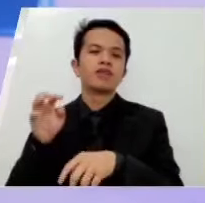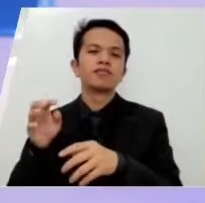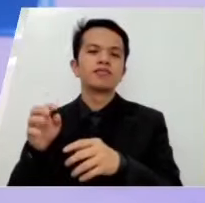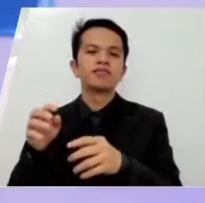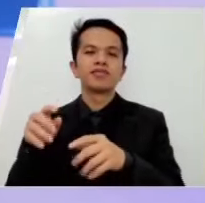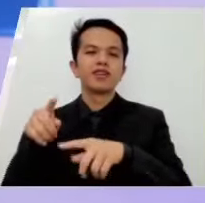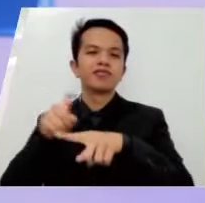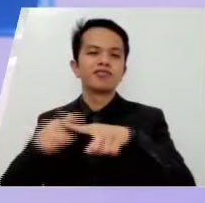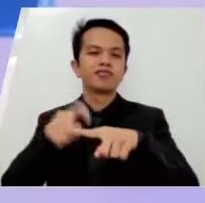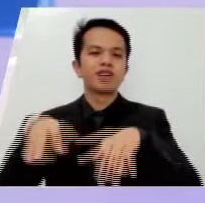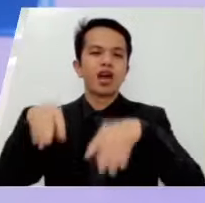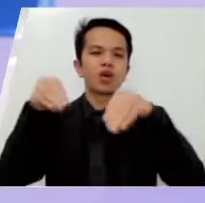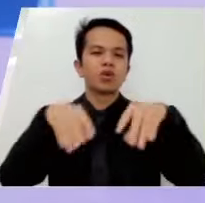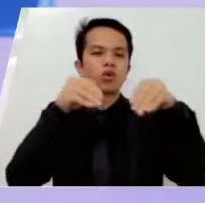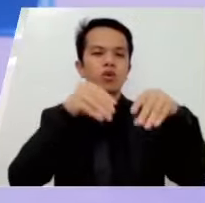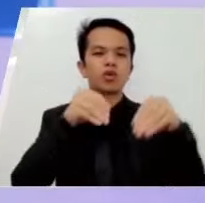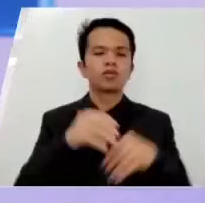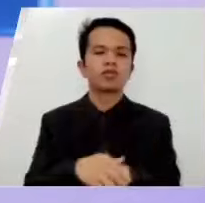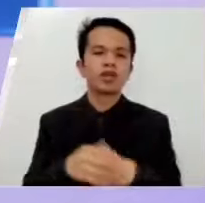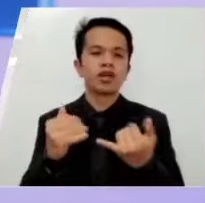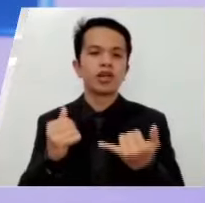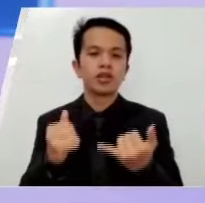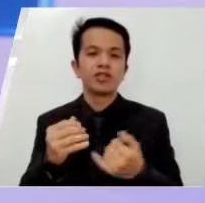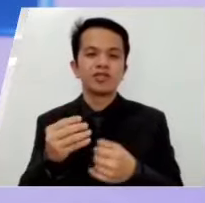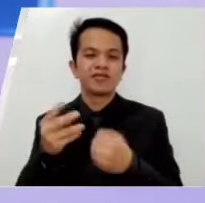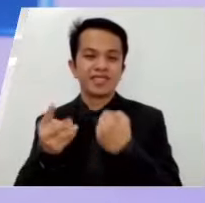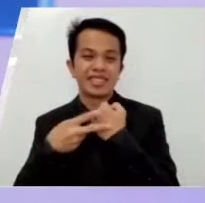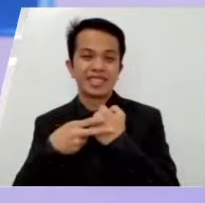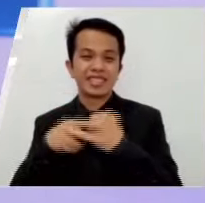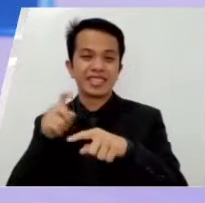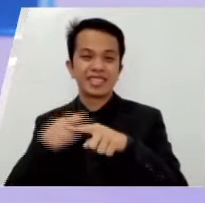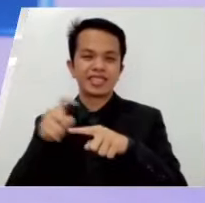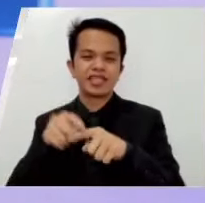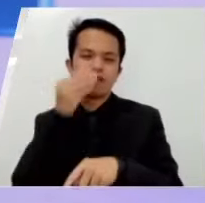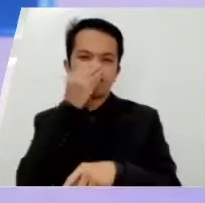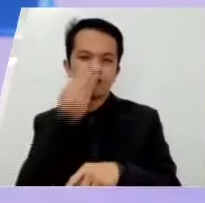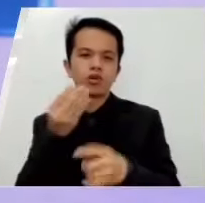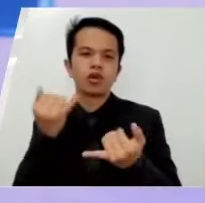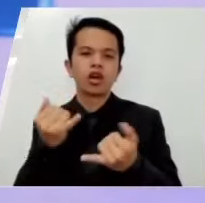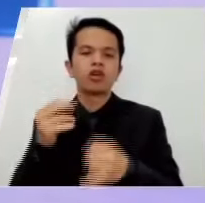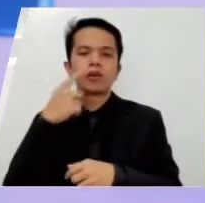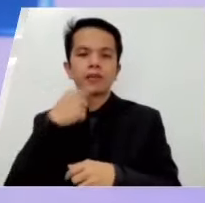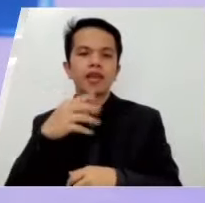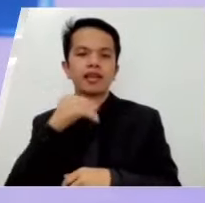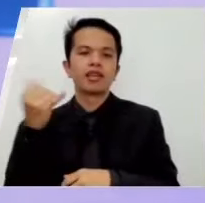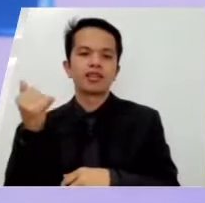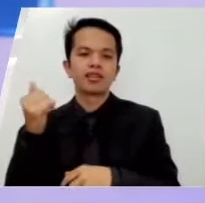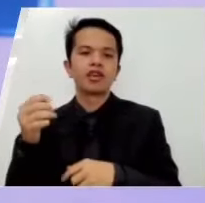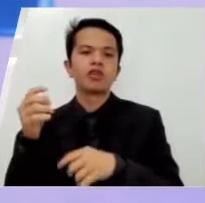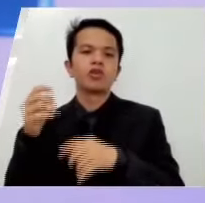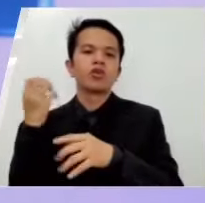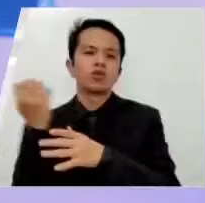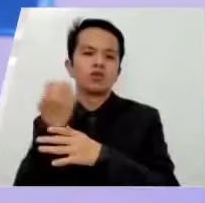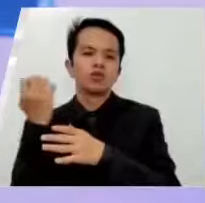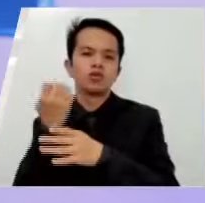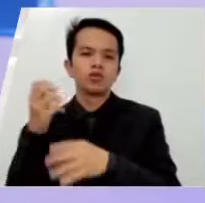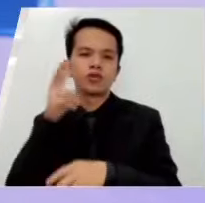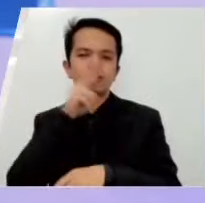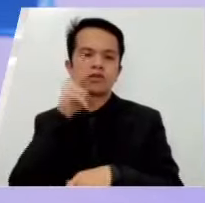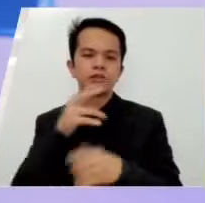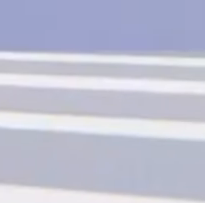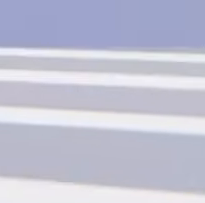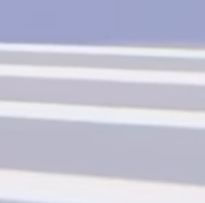bansa. Manipis pa rin ang reserbang kuryente kaya itinaas kanina sa red at yellow alert ang Visayas Grid. Saksi,